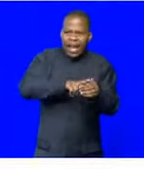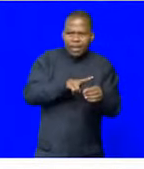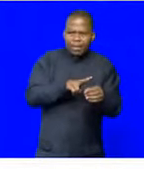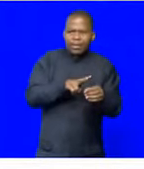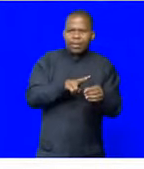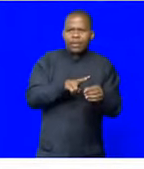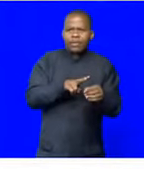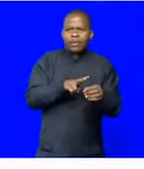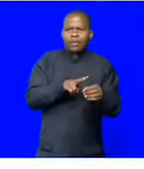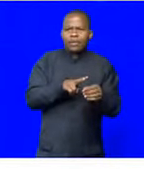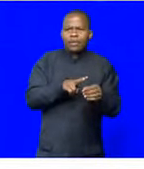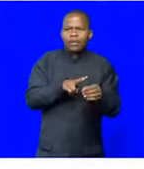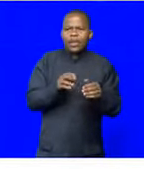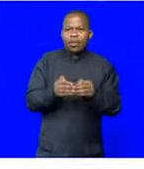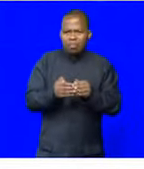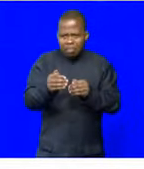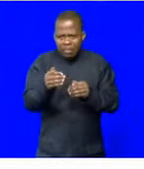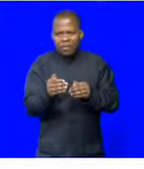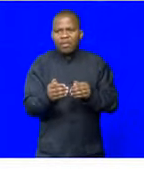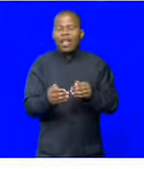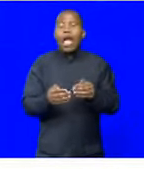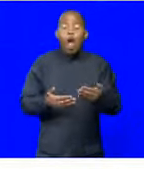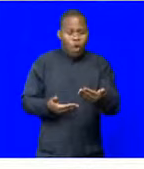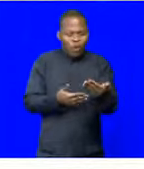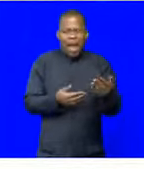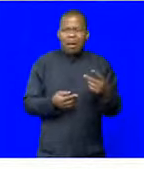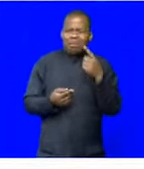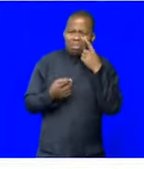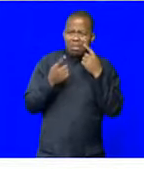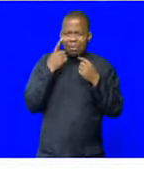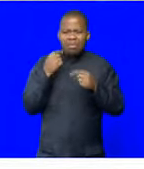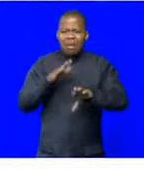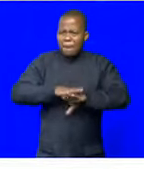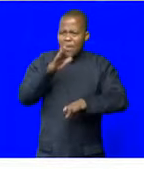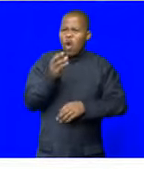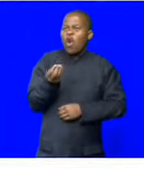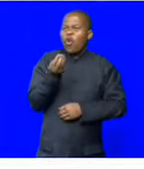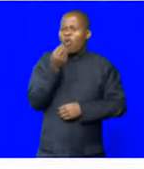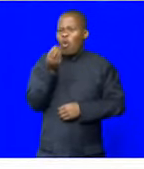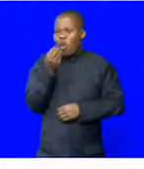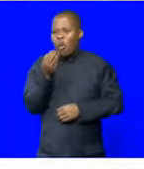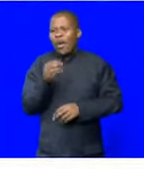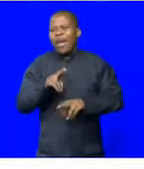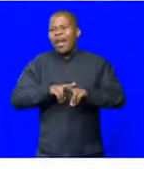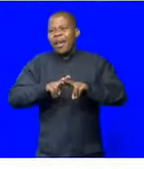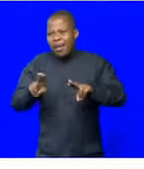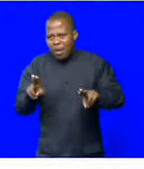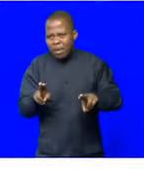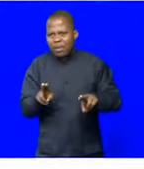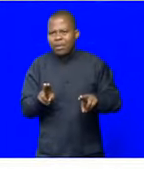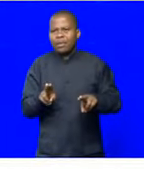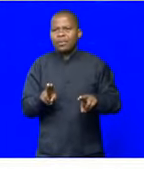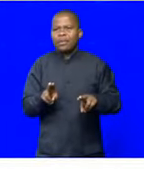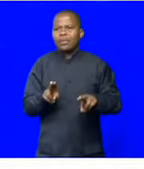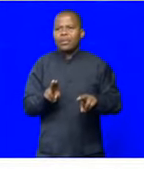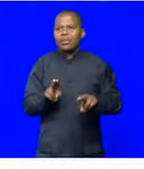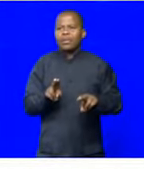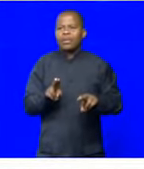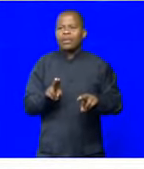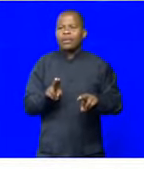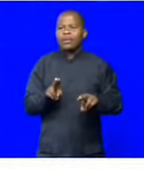sokuchubeka ngikukhala akadli udla into letilula angisathi nje shothi